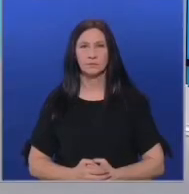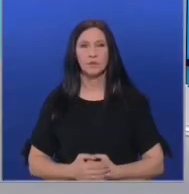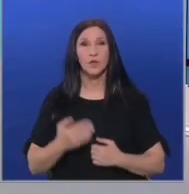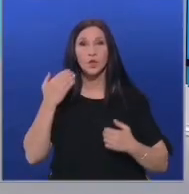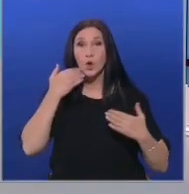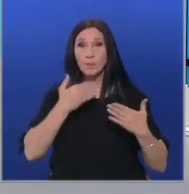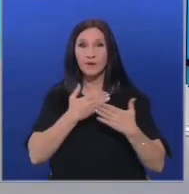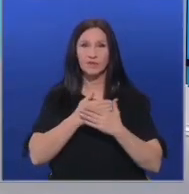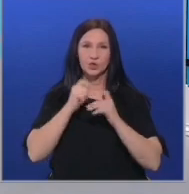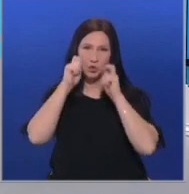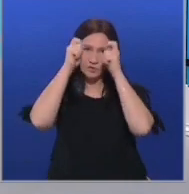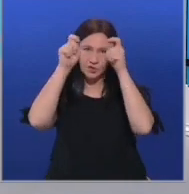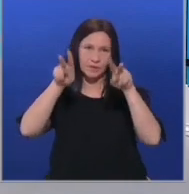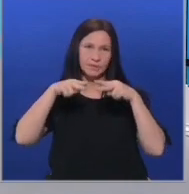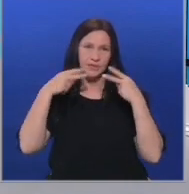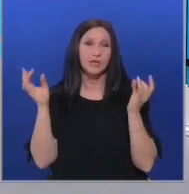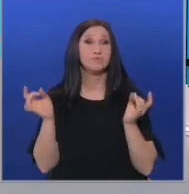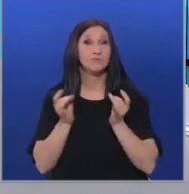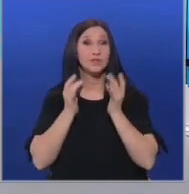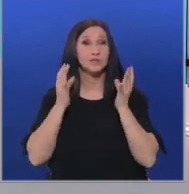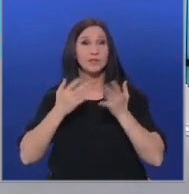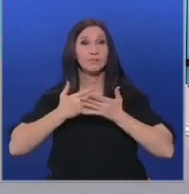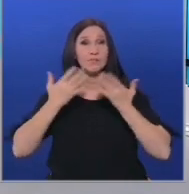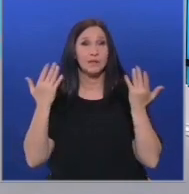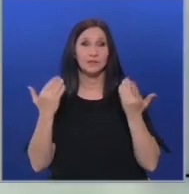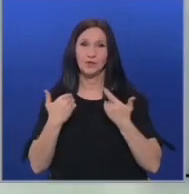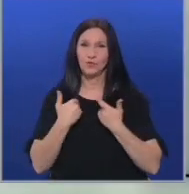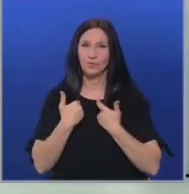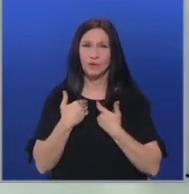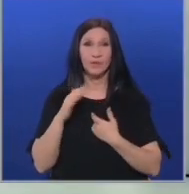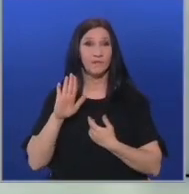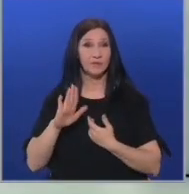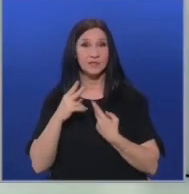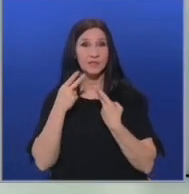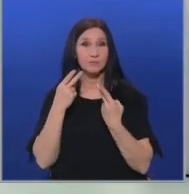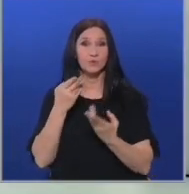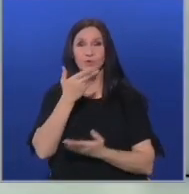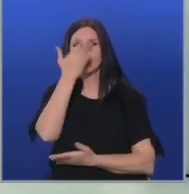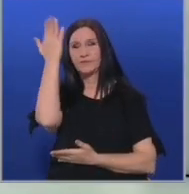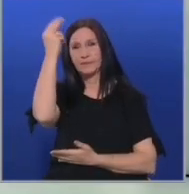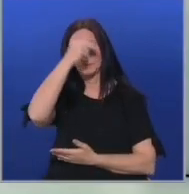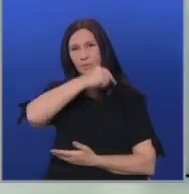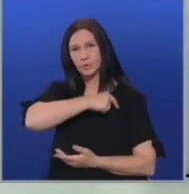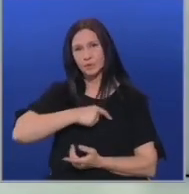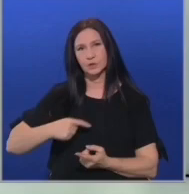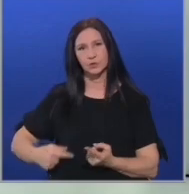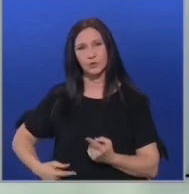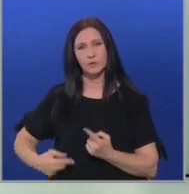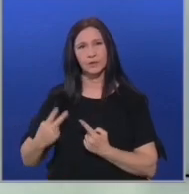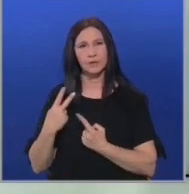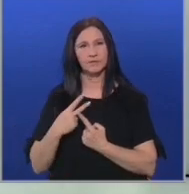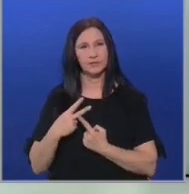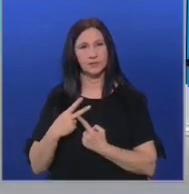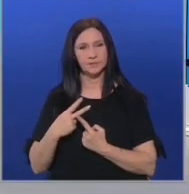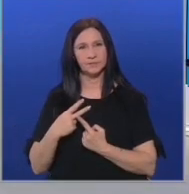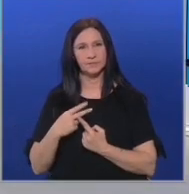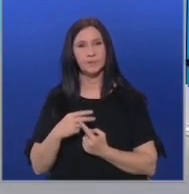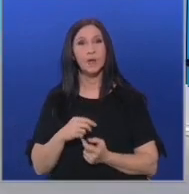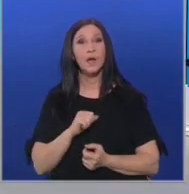Добър вечер, уважаеми зрители, и честит празник и от мен. Вие сте с прогнозата за времето по Българската национална